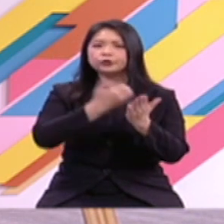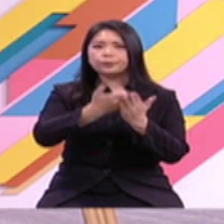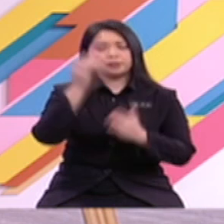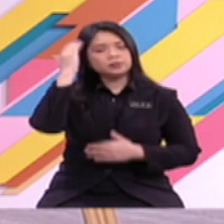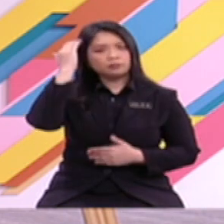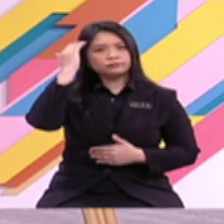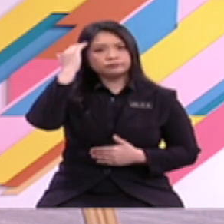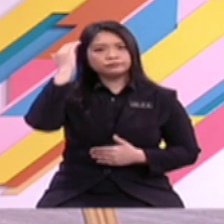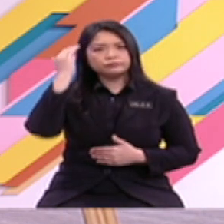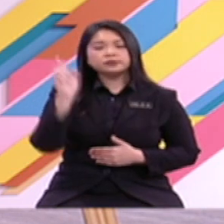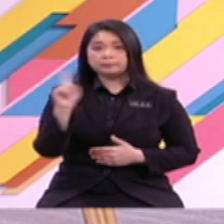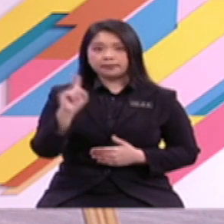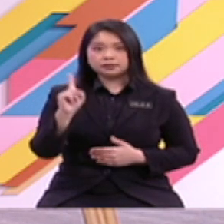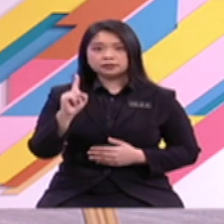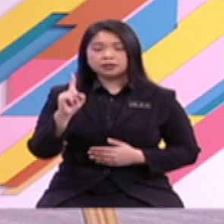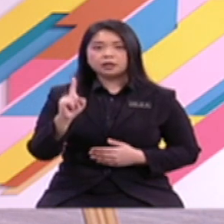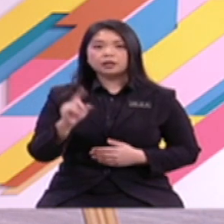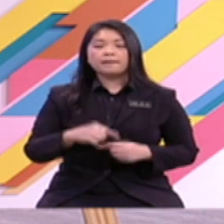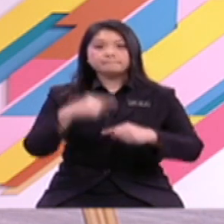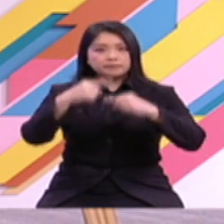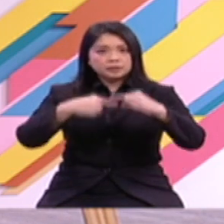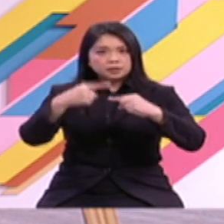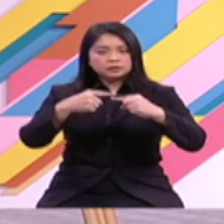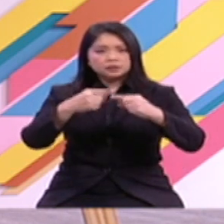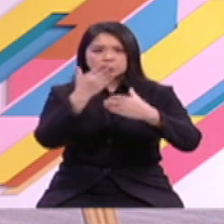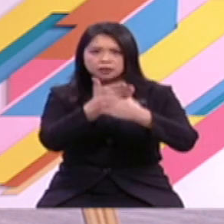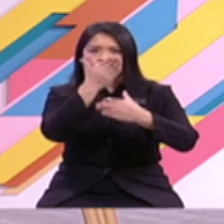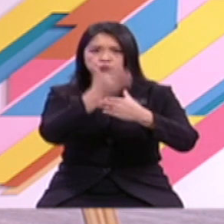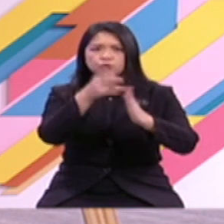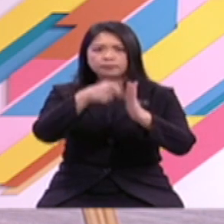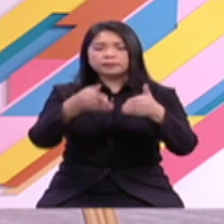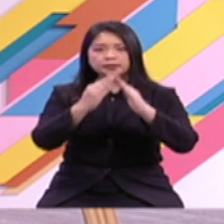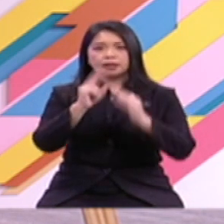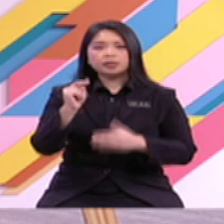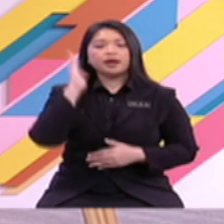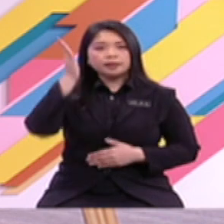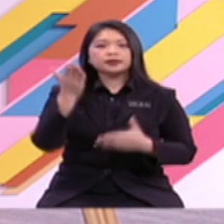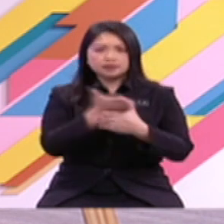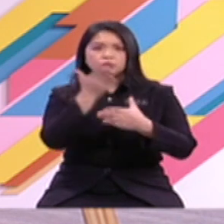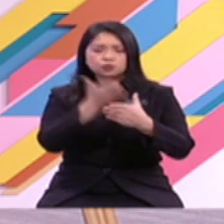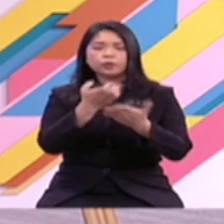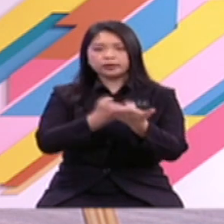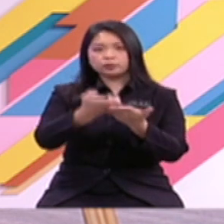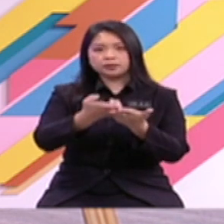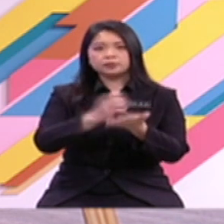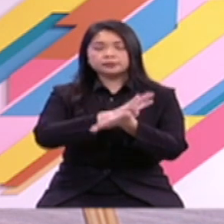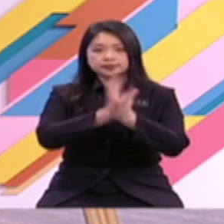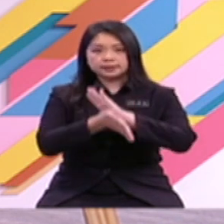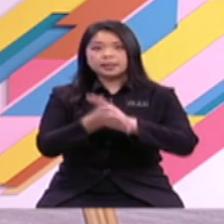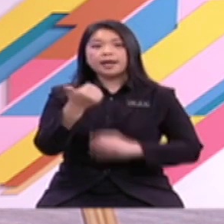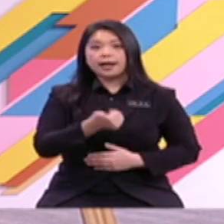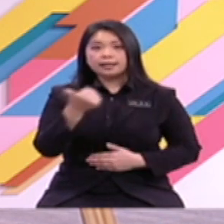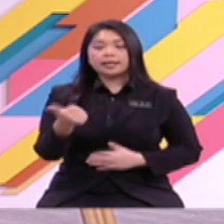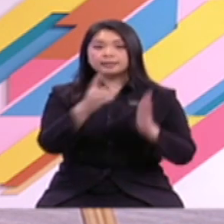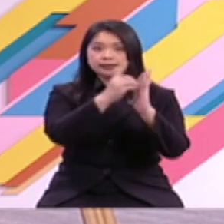sejak Dia sedang di Banyu Biru mempengaruhi permintaan yang akan mempengaruhi kegiatan ekonomi rakyat some jadi dalam